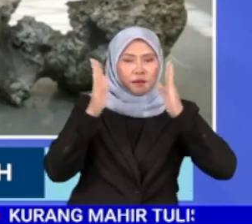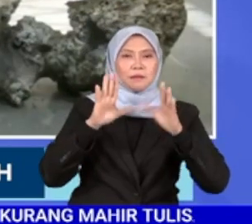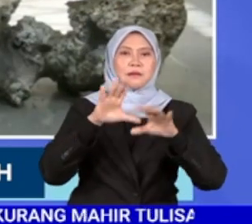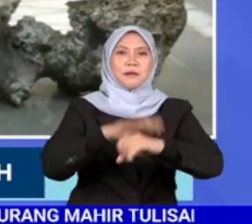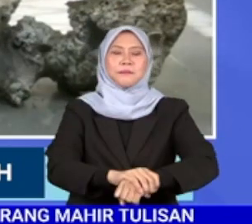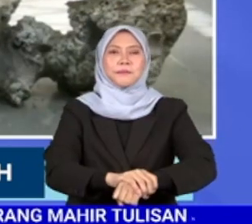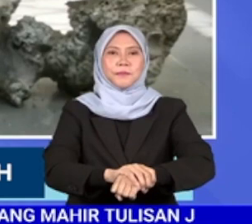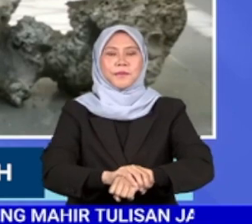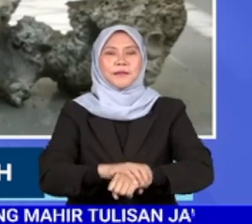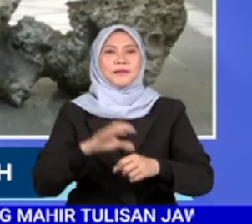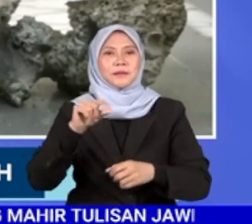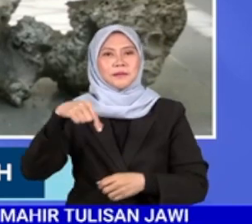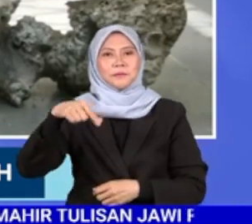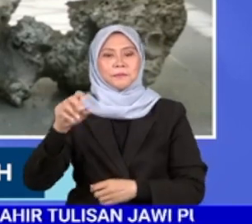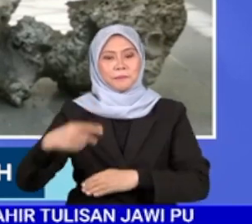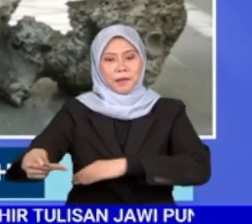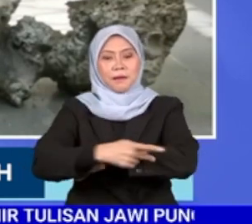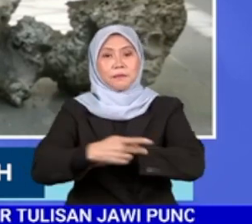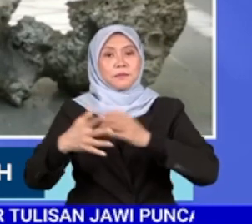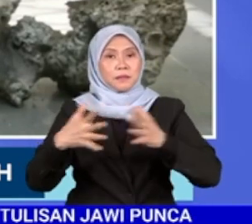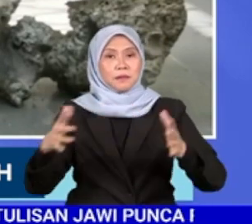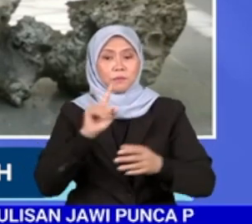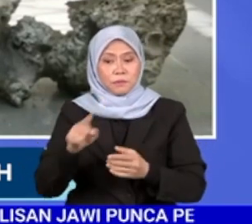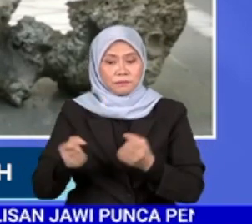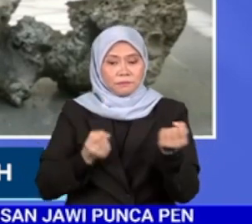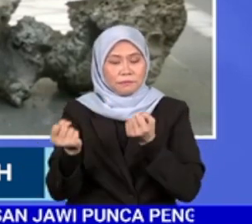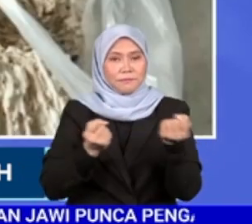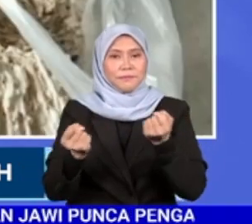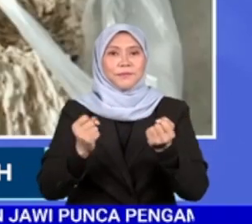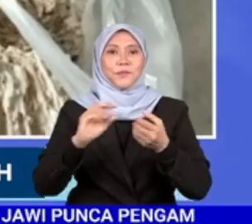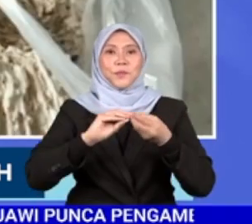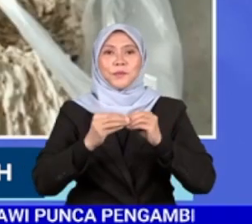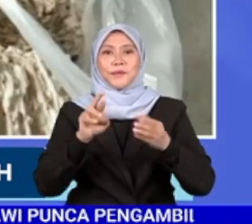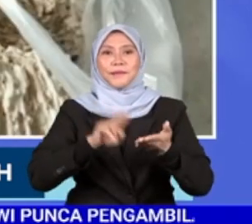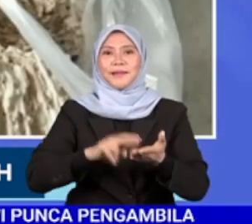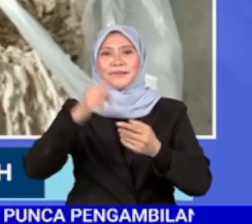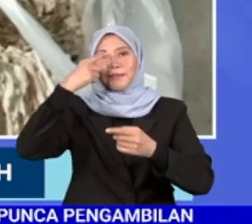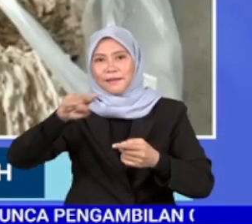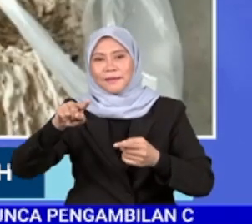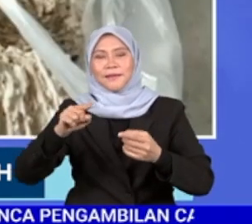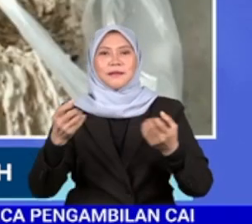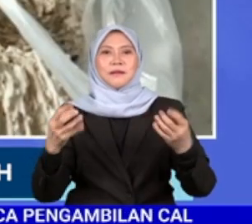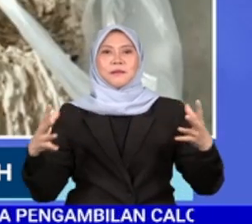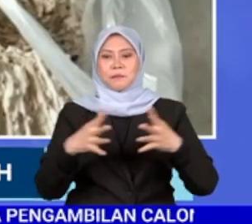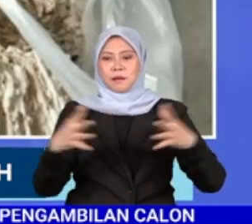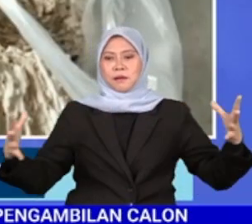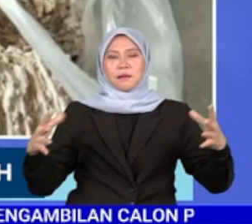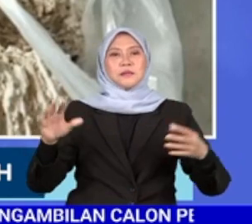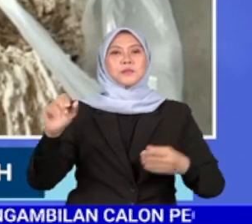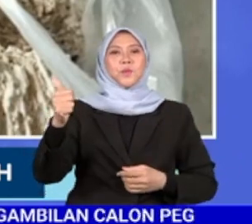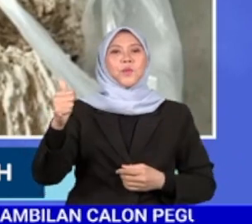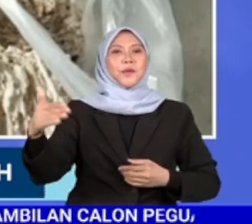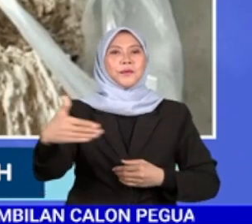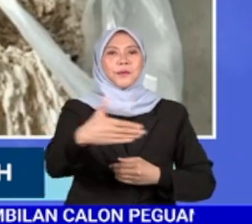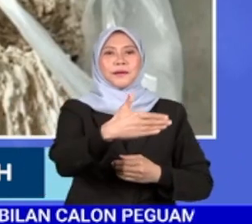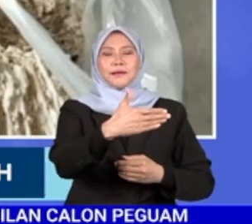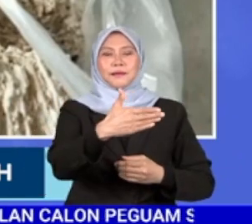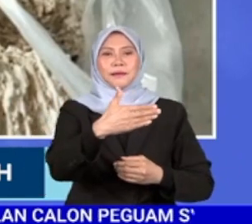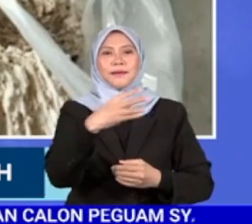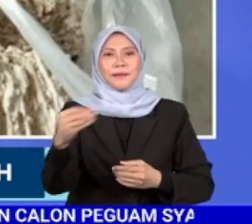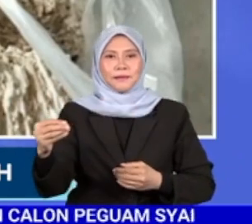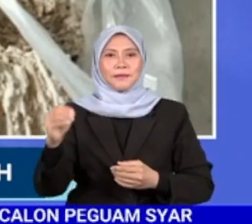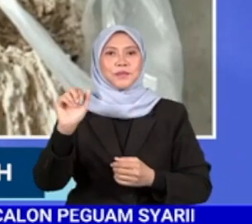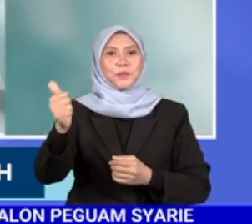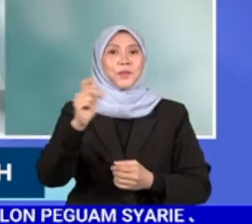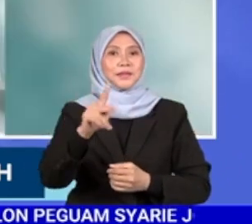di kompleks ICQS Padang Besar. Suspek menaiki kenderaan bernombor pendaftaran Thailand dengan muatan 10 ekor ikan hiasan dan